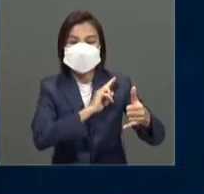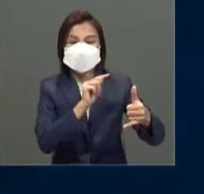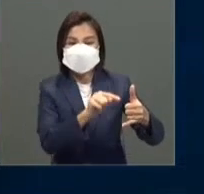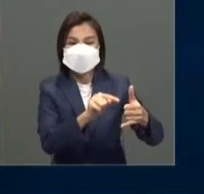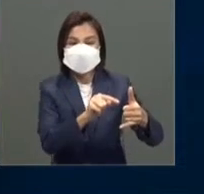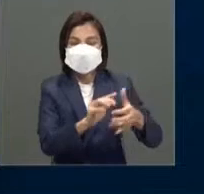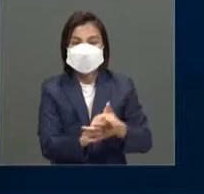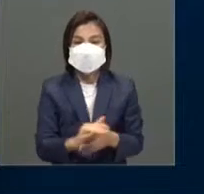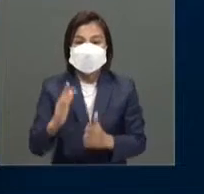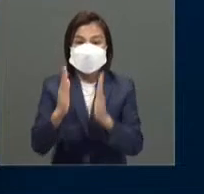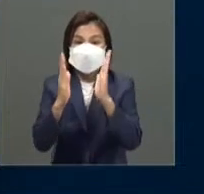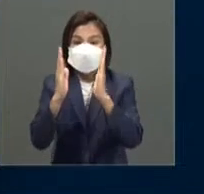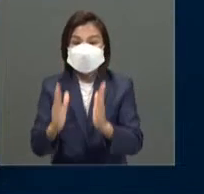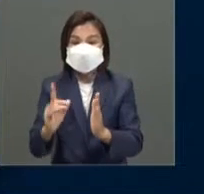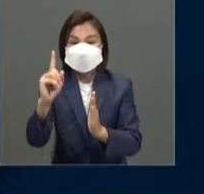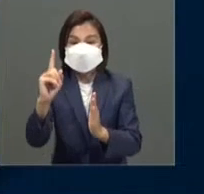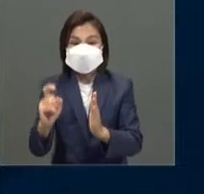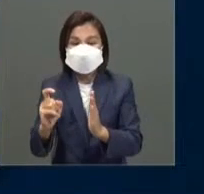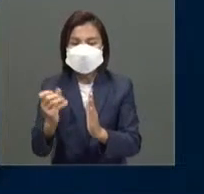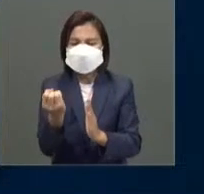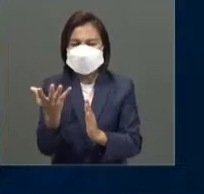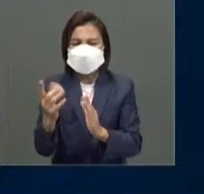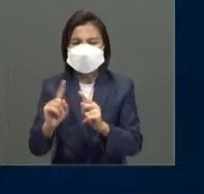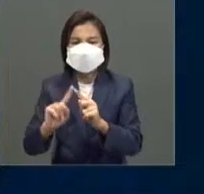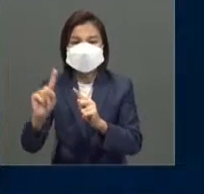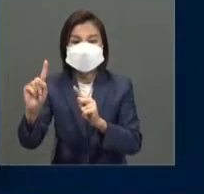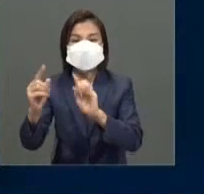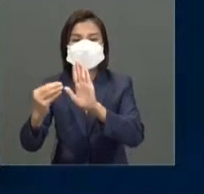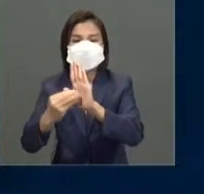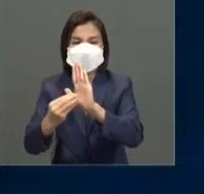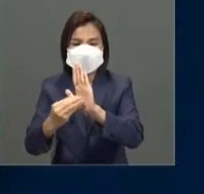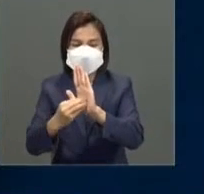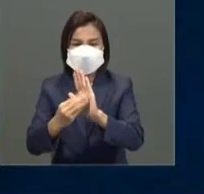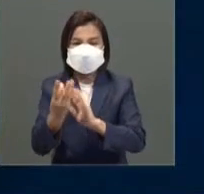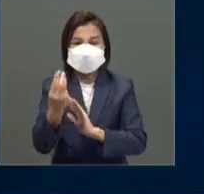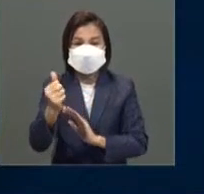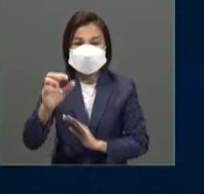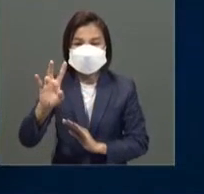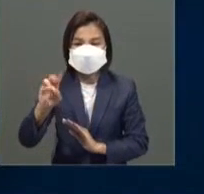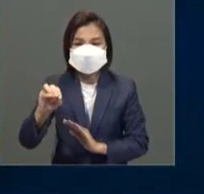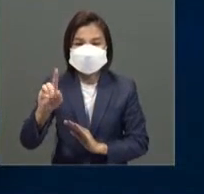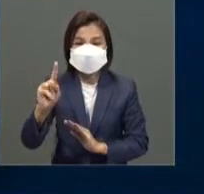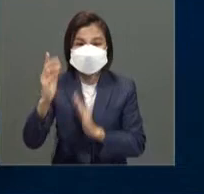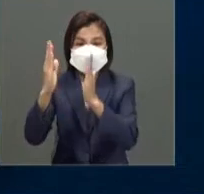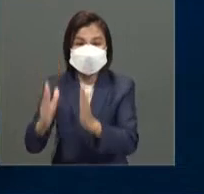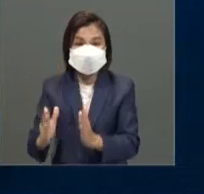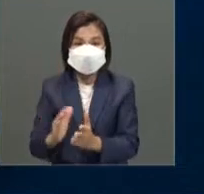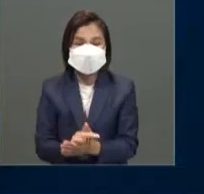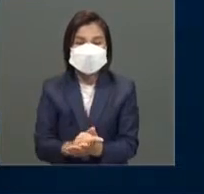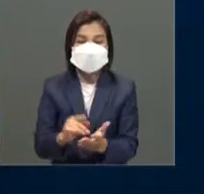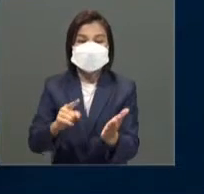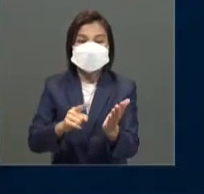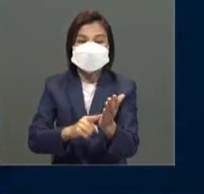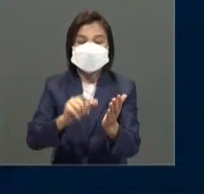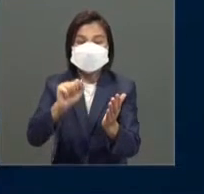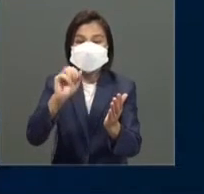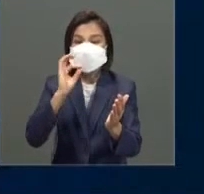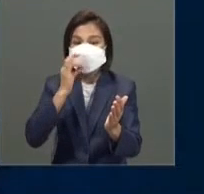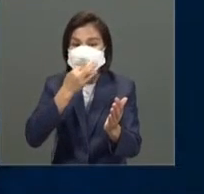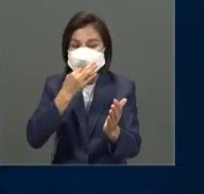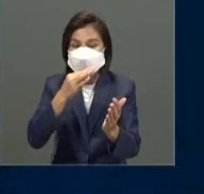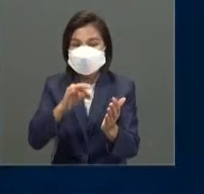นเสียชีวิตกรุงเทพมหานครยังเป็นอันดับที่1อยู่นะครับอยู่ที่71นะครับสมุทรสาครสมุทรปราการแล้วก็ส